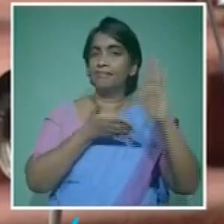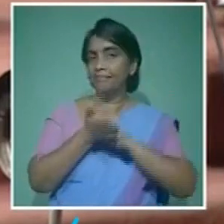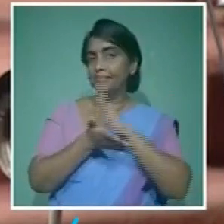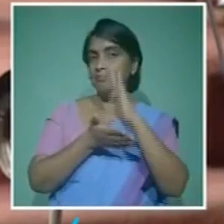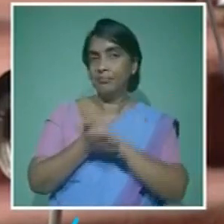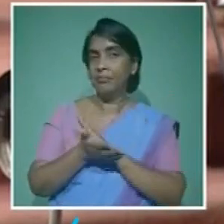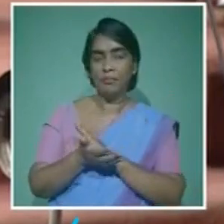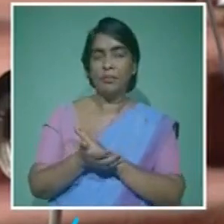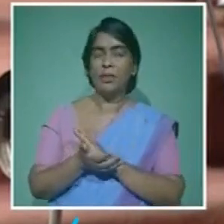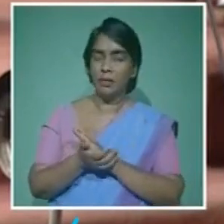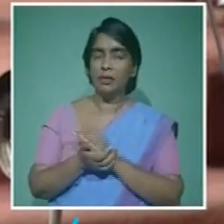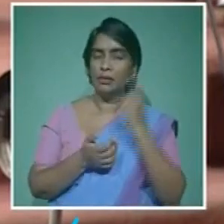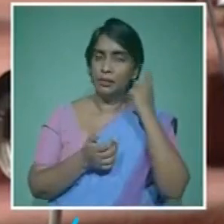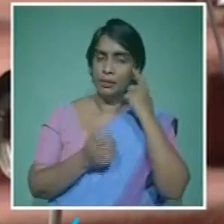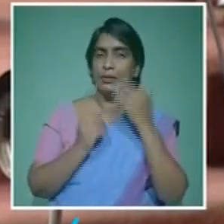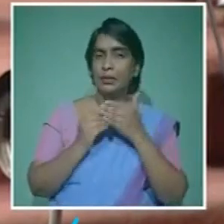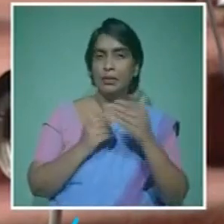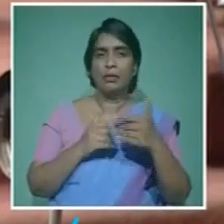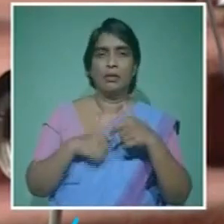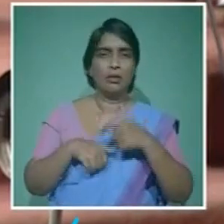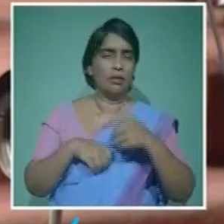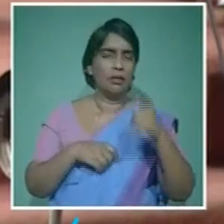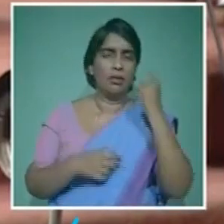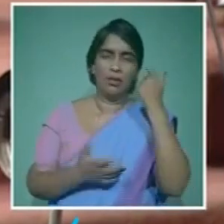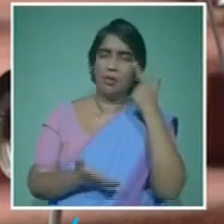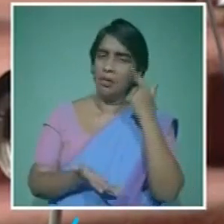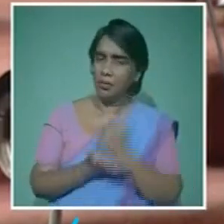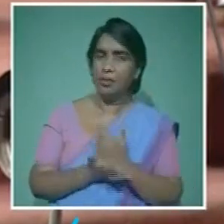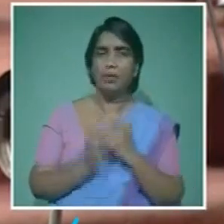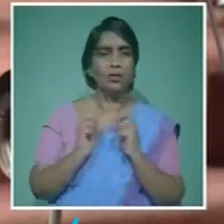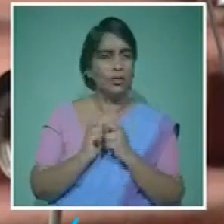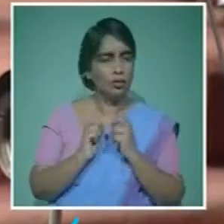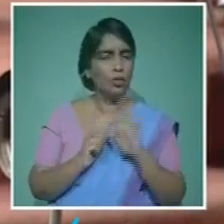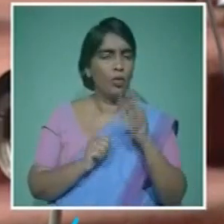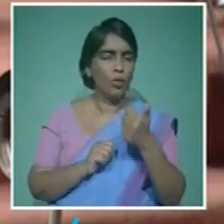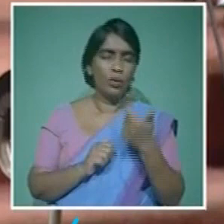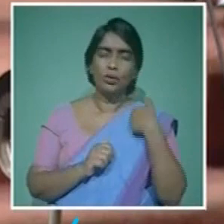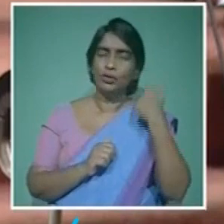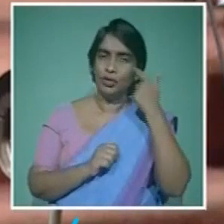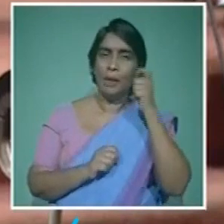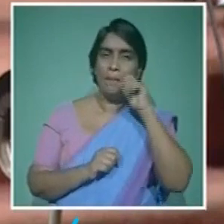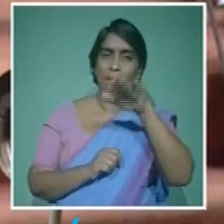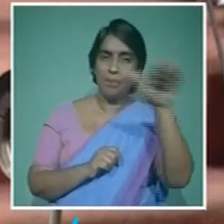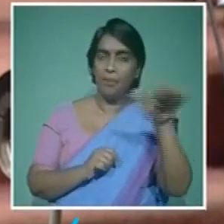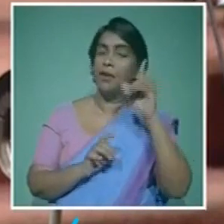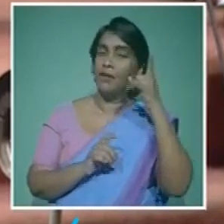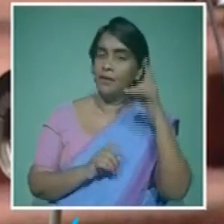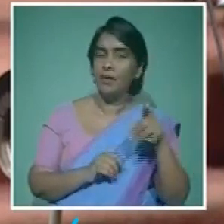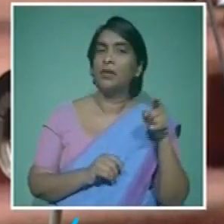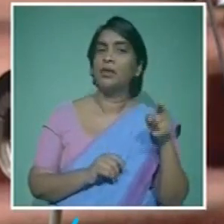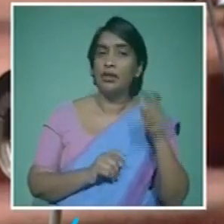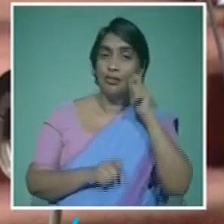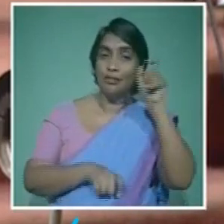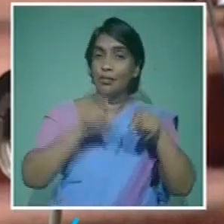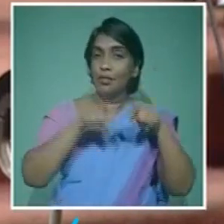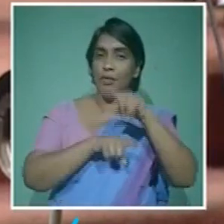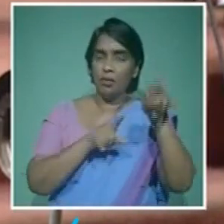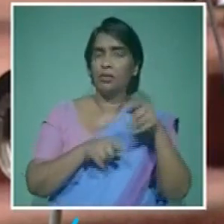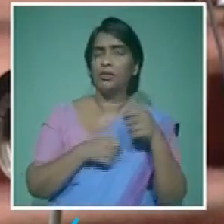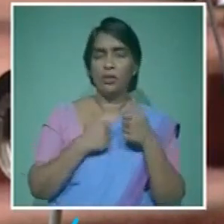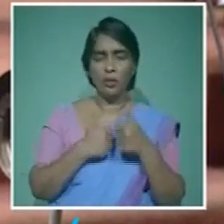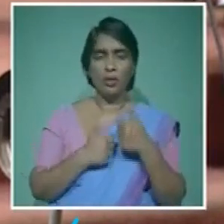இந்த பொருளாதார நிலைமை எப்படி இருக்கிறது என்று ஆகவே அவர்களும் மிக கவனமாகவே பார்த்து